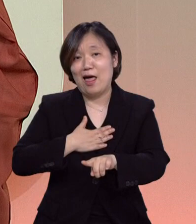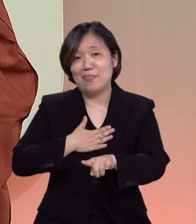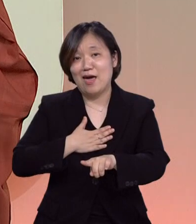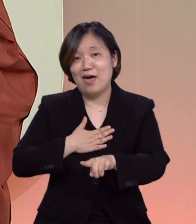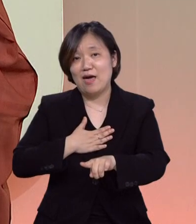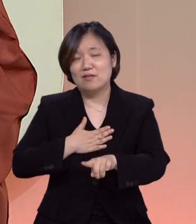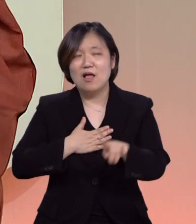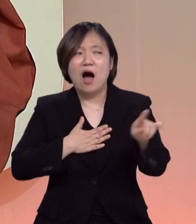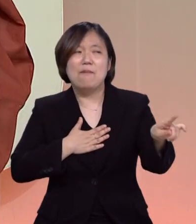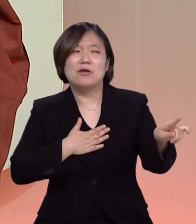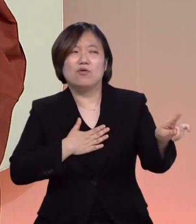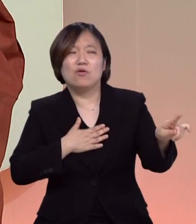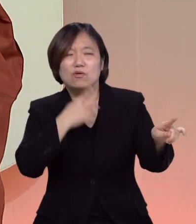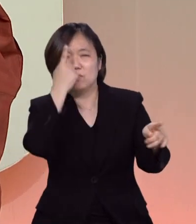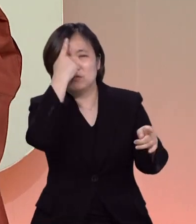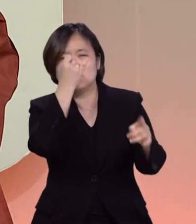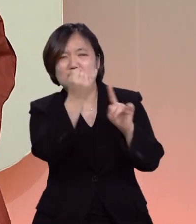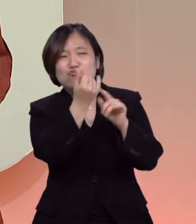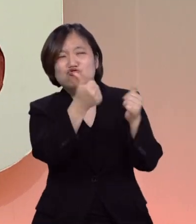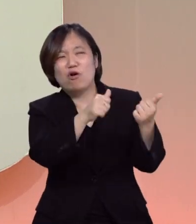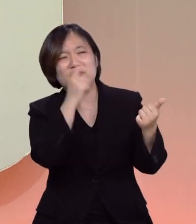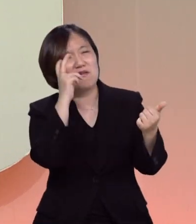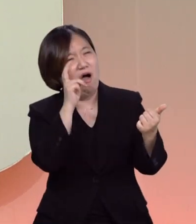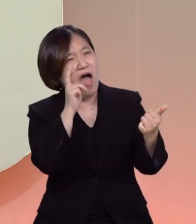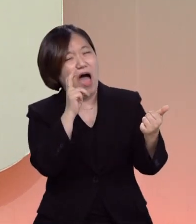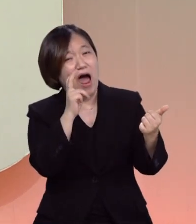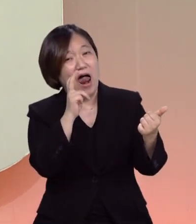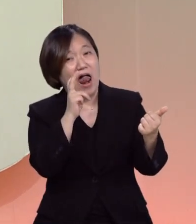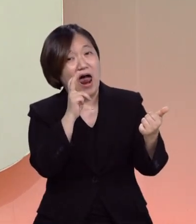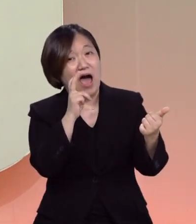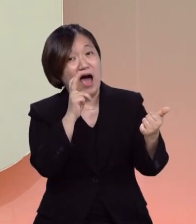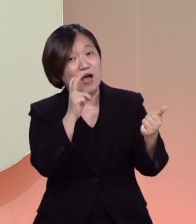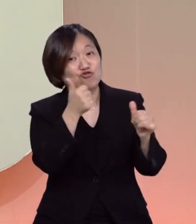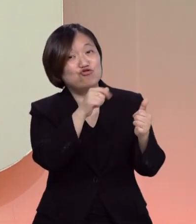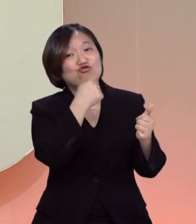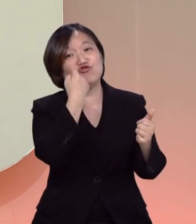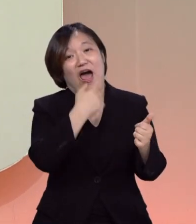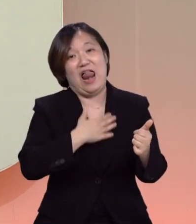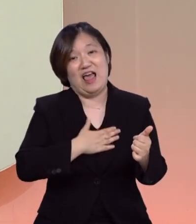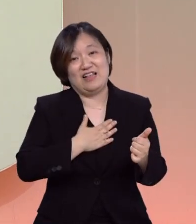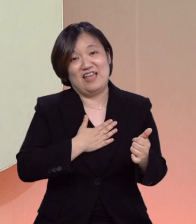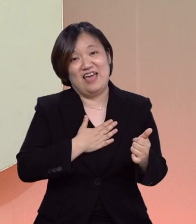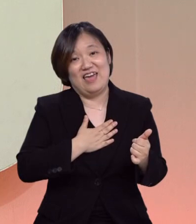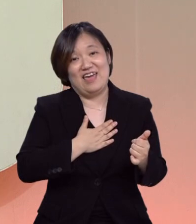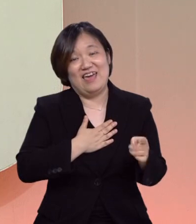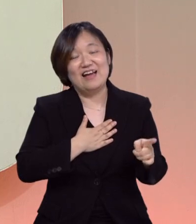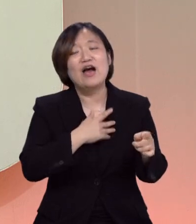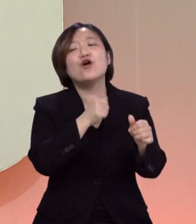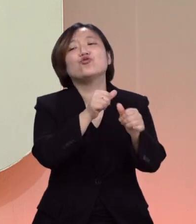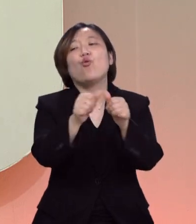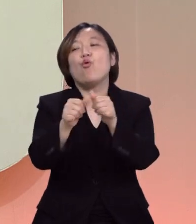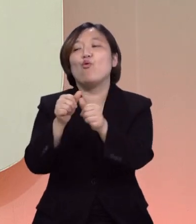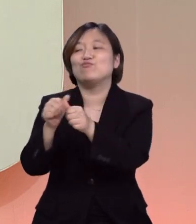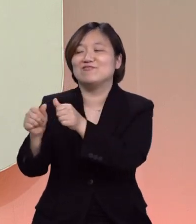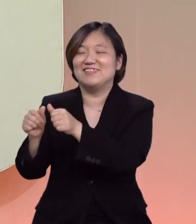아마 죽었을 거야 뭐 이렇게 소문이 났었나 봐요 대충 내용의 흐름상 그